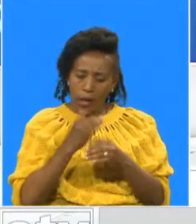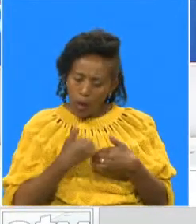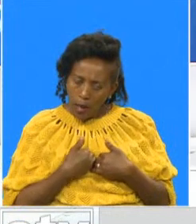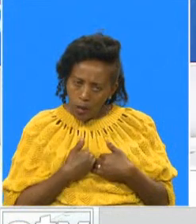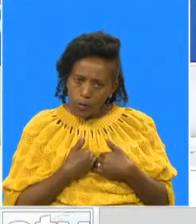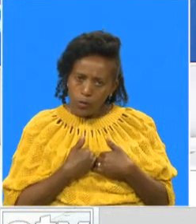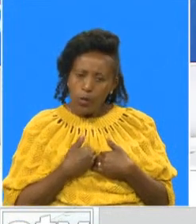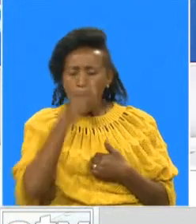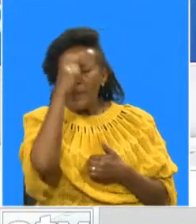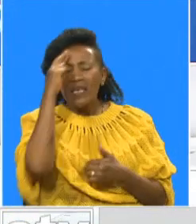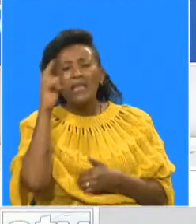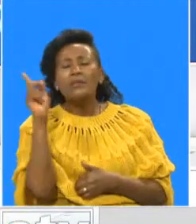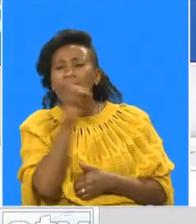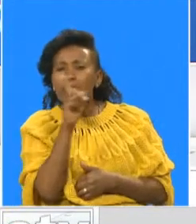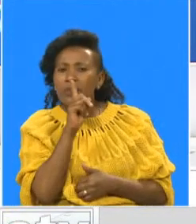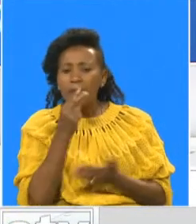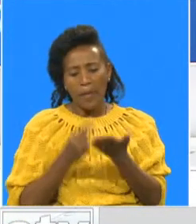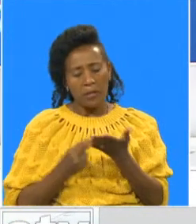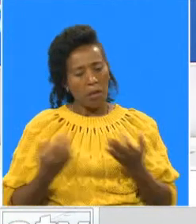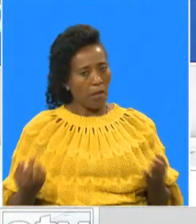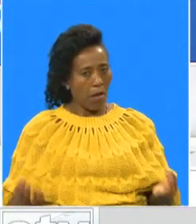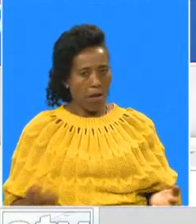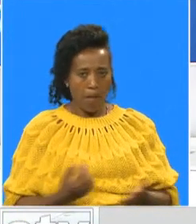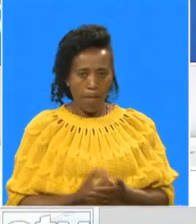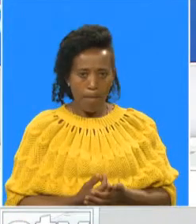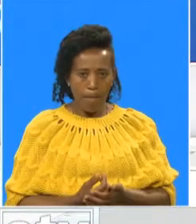እና ምክንያቱ ምንድን ስን በጀት የለንም፣